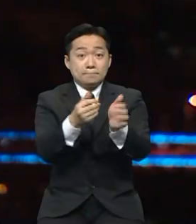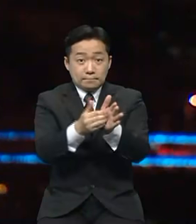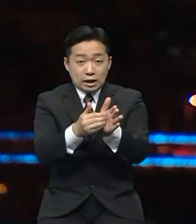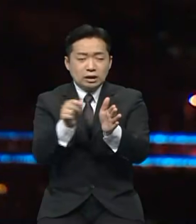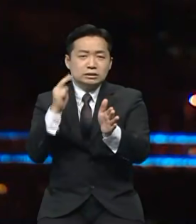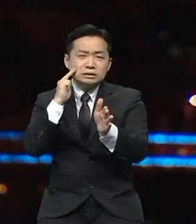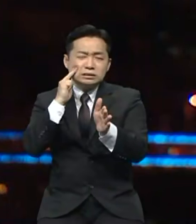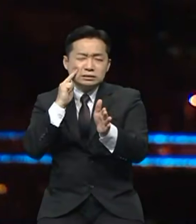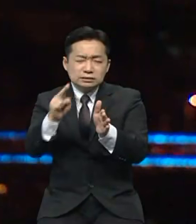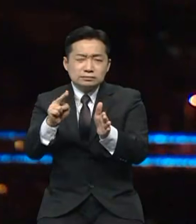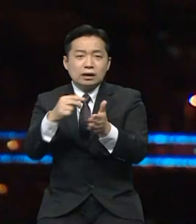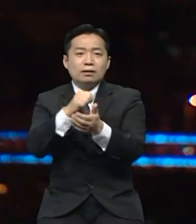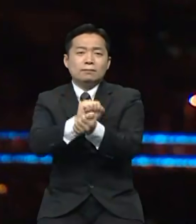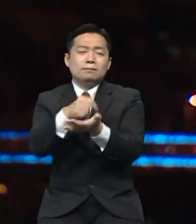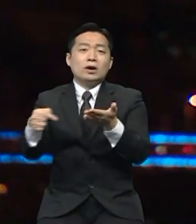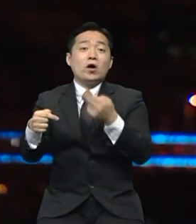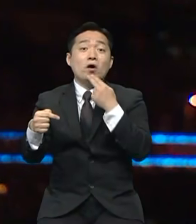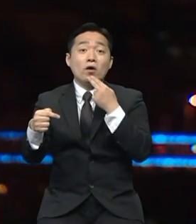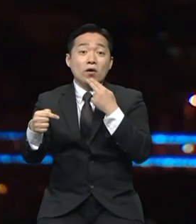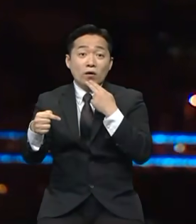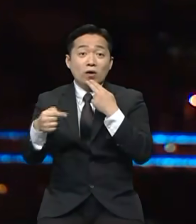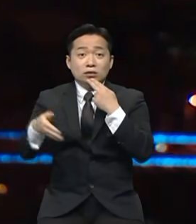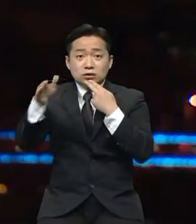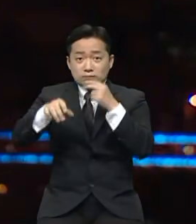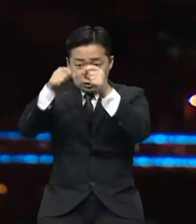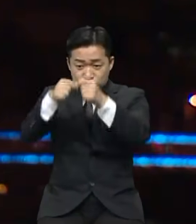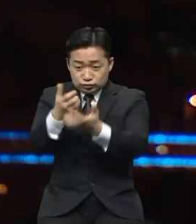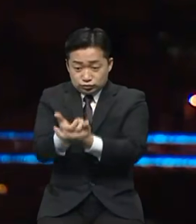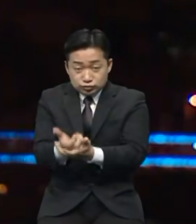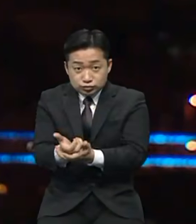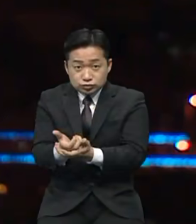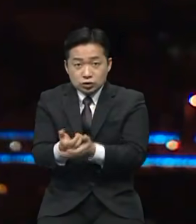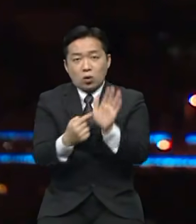심각한 부작용은 없었다고 밝혔지만 구체적인